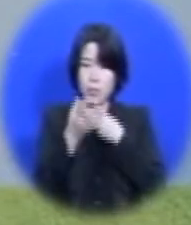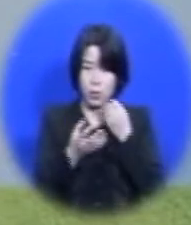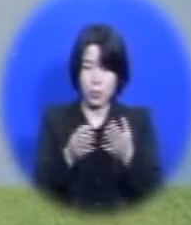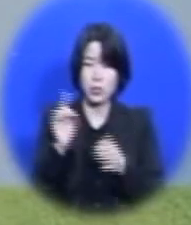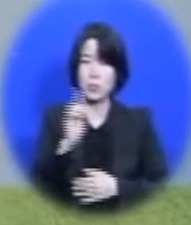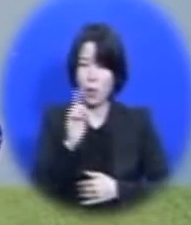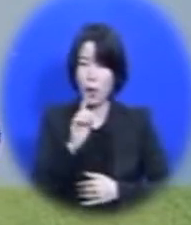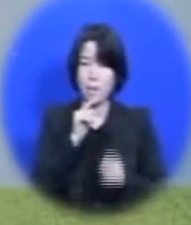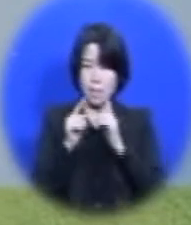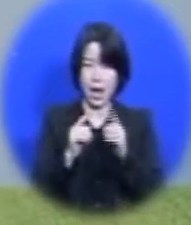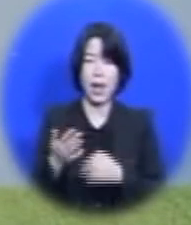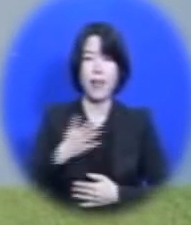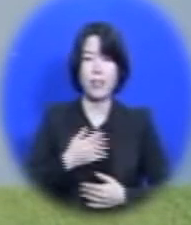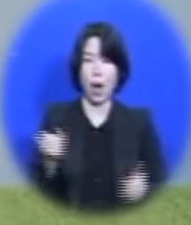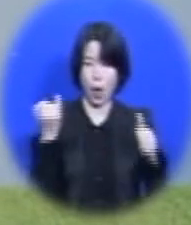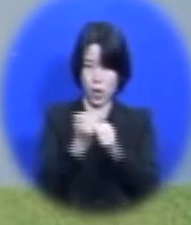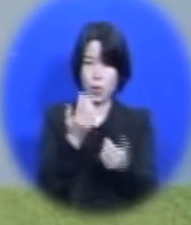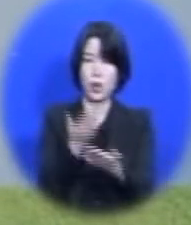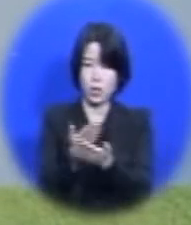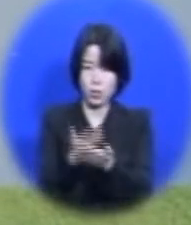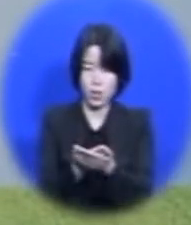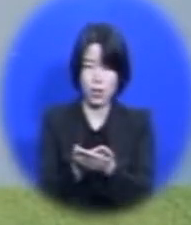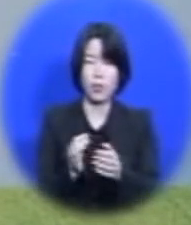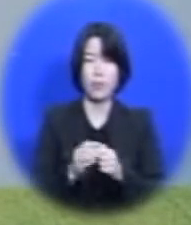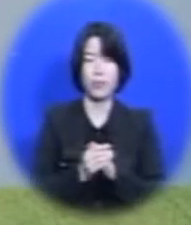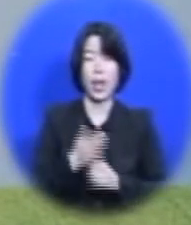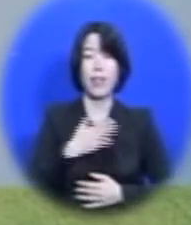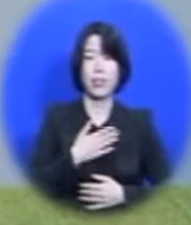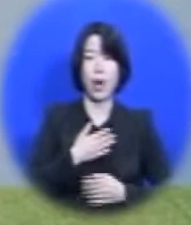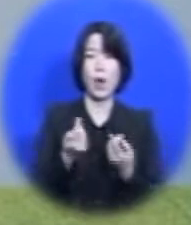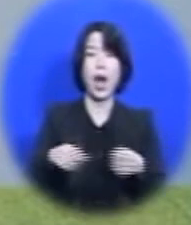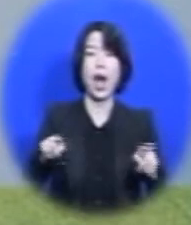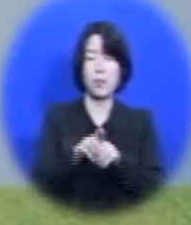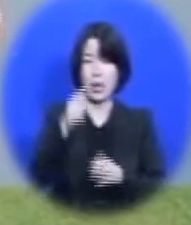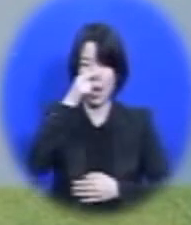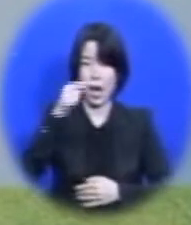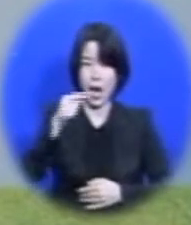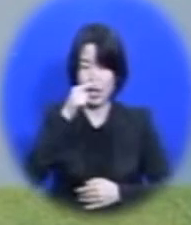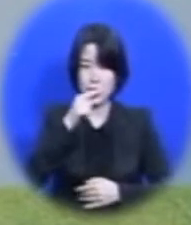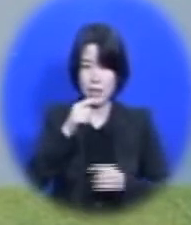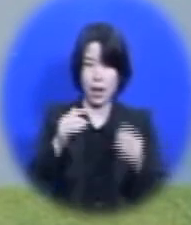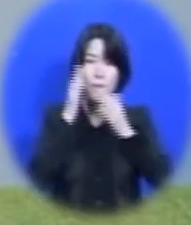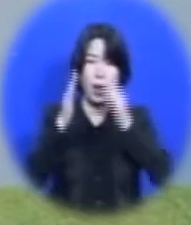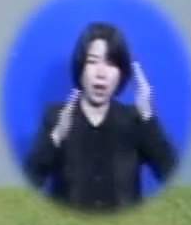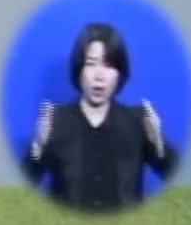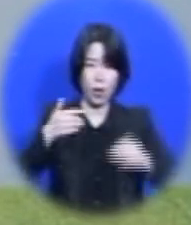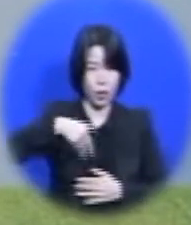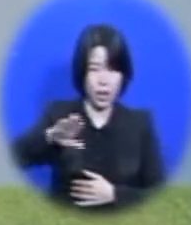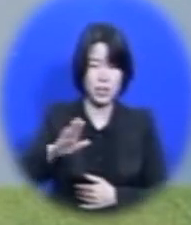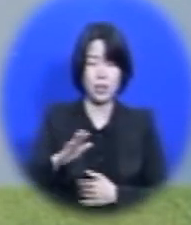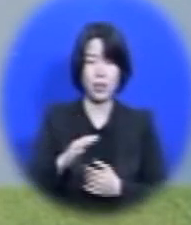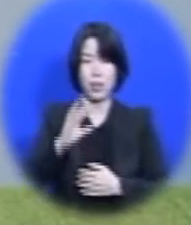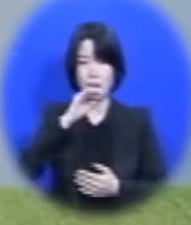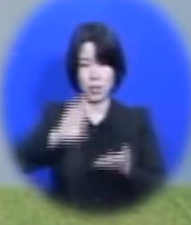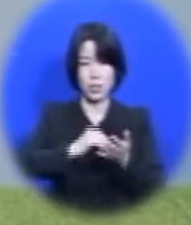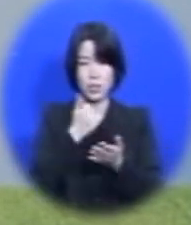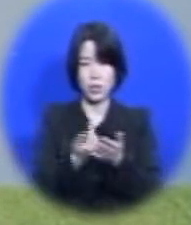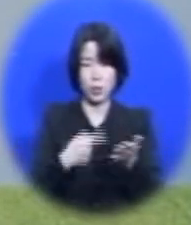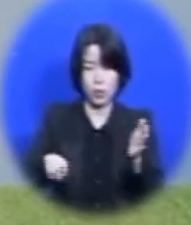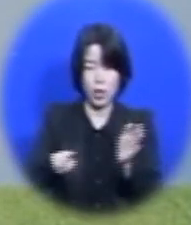프로포즈를 했느냐면, 나와 결혼해 주세요. 그리고 나와 함께 아시아의 정글로 가서 그리스도를 위해